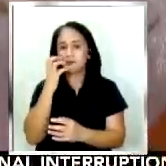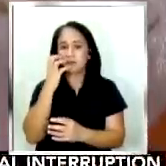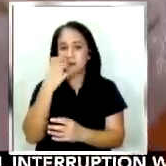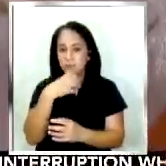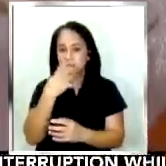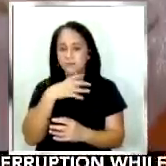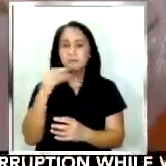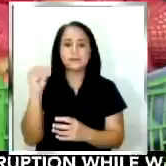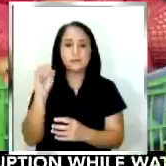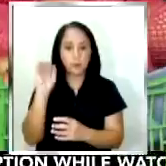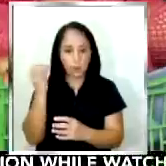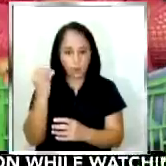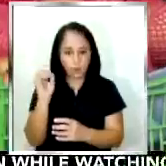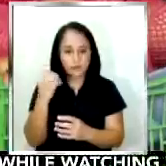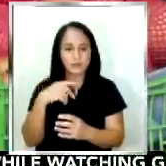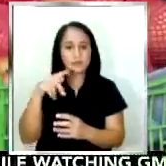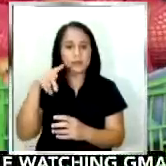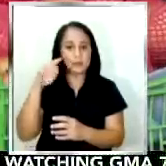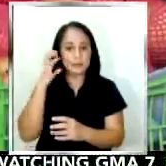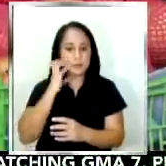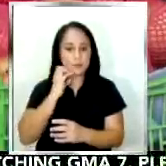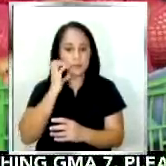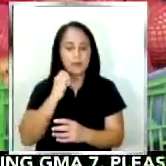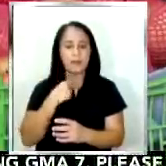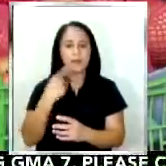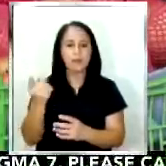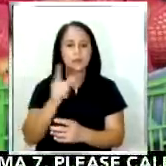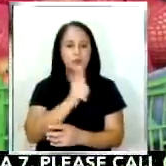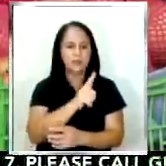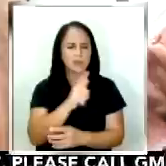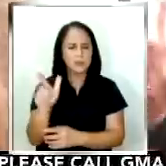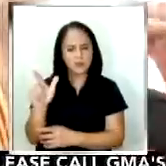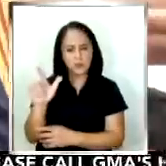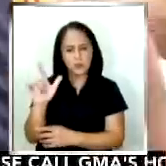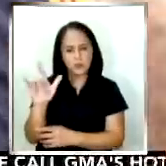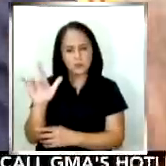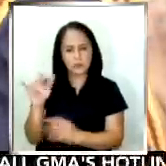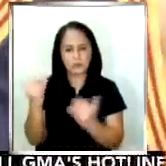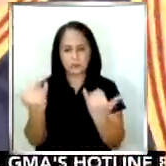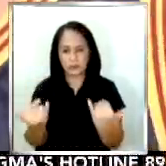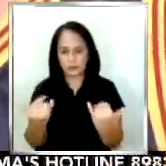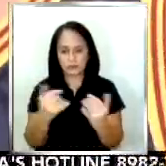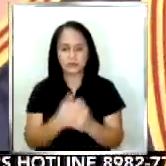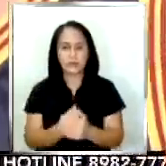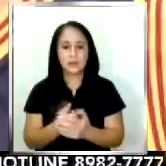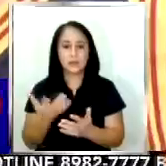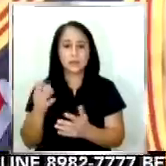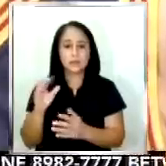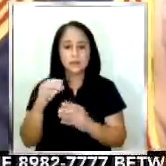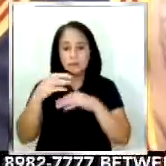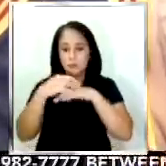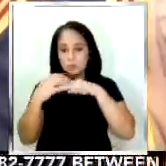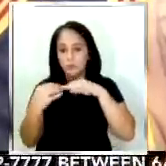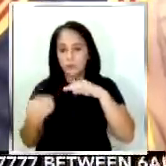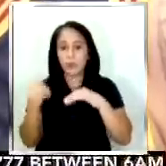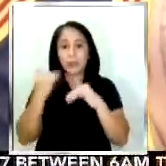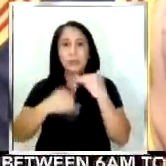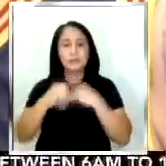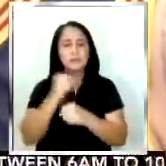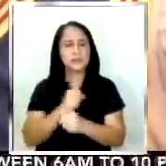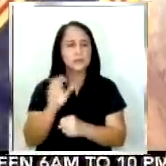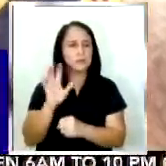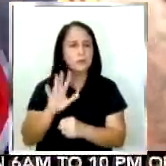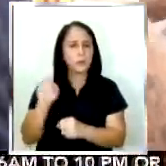kada piraso noon, 20 hanggang 25 pesos na lang ngayon. Sa ubas, ang bentahan last year, ang isang kilo,